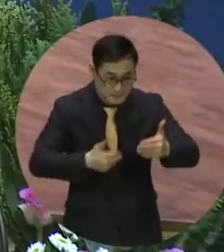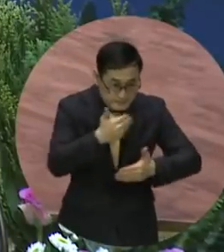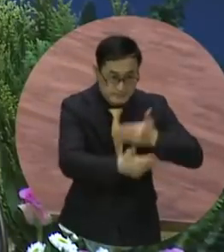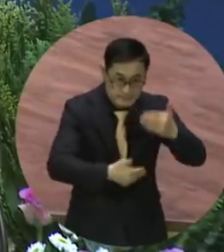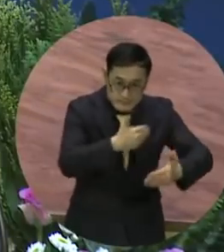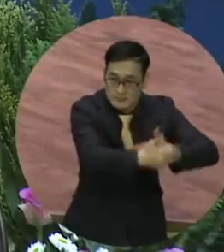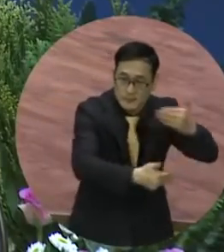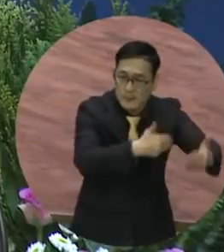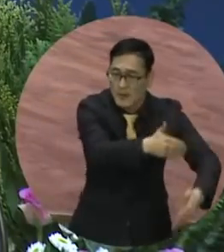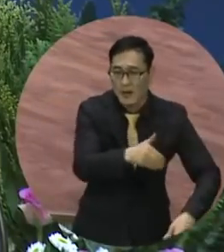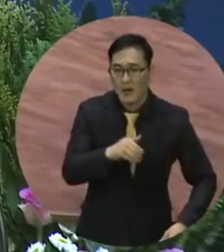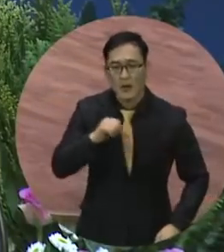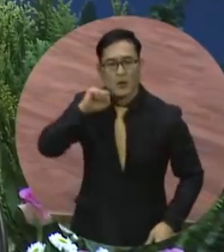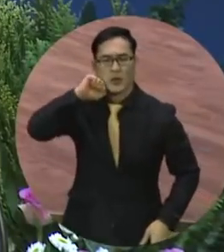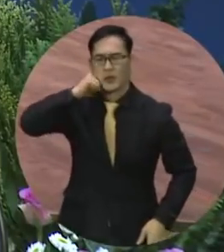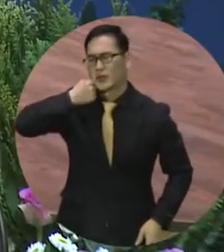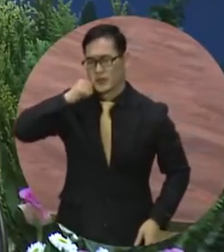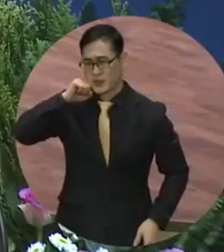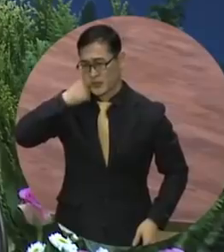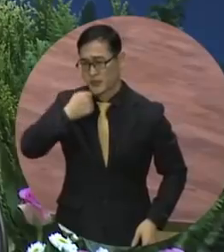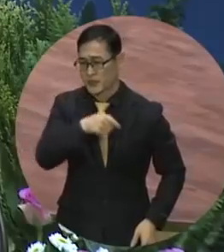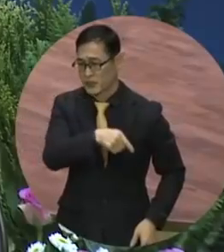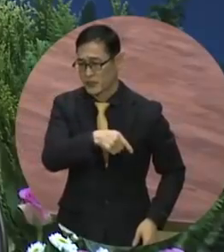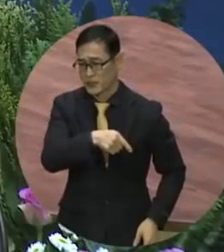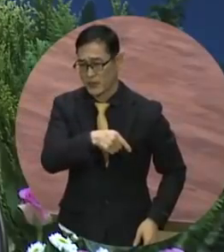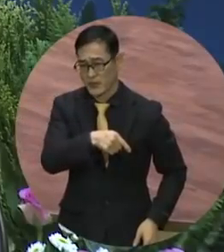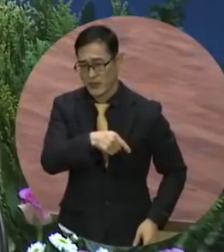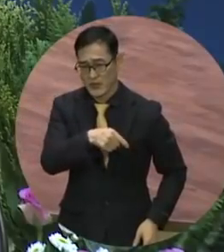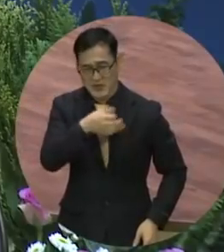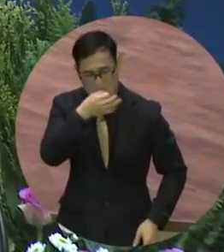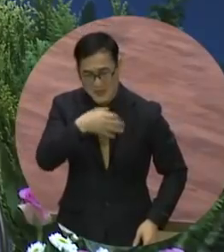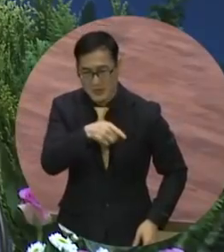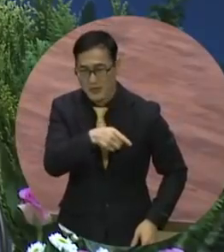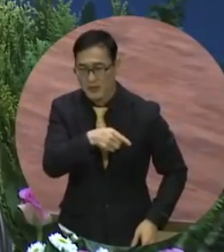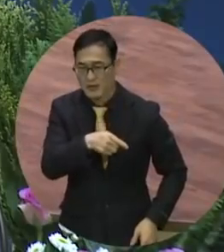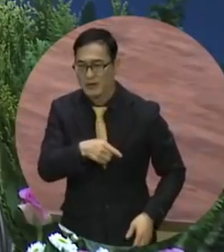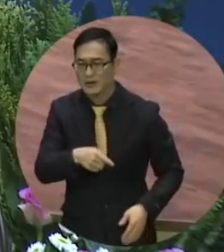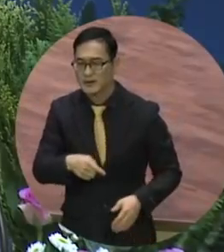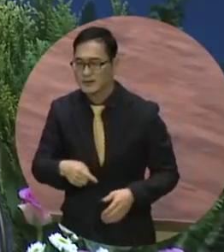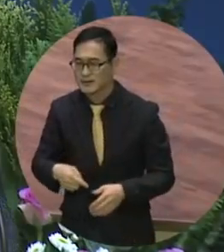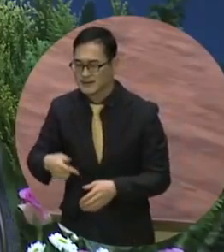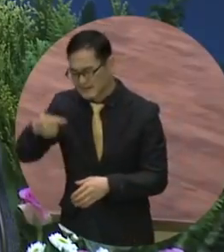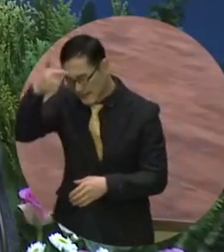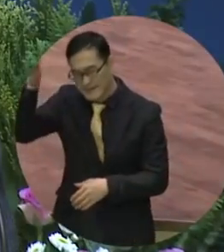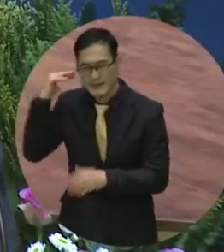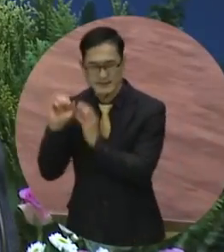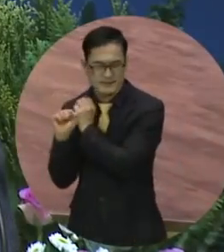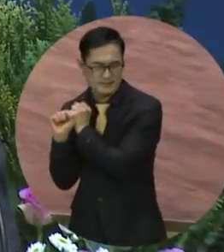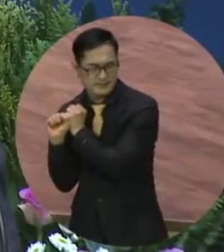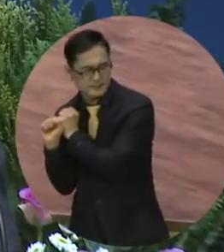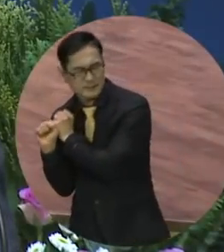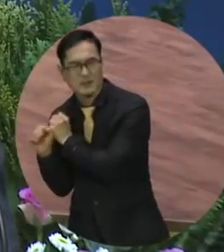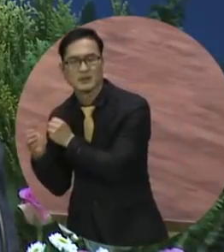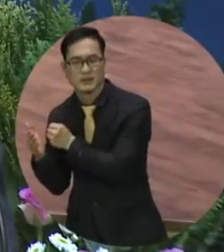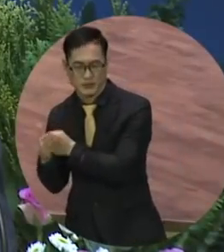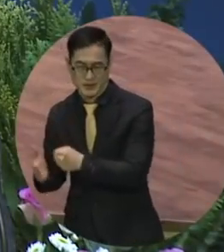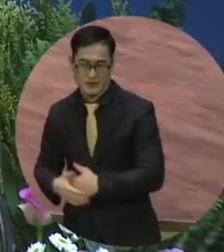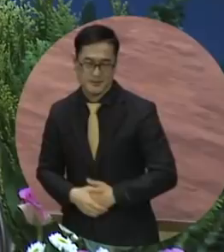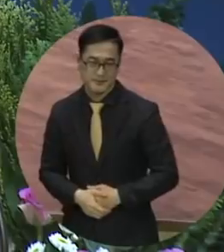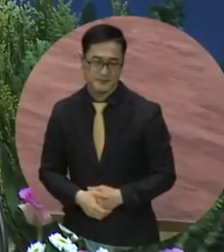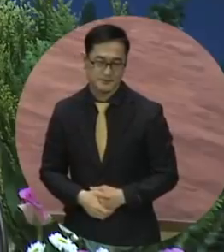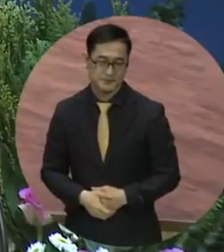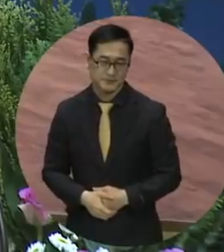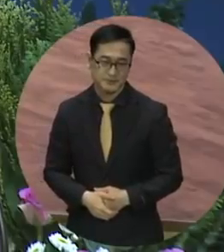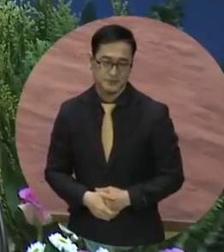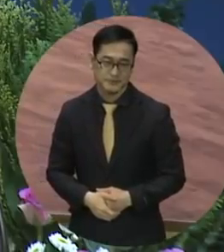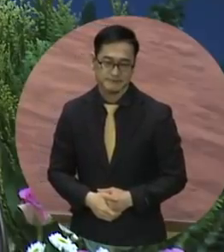하나님 앞에 전도자의 삶으로 그렇게 인도받고 쓰임받아야 되는데 하나도 삶의 변화가 없어요.